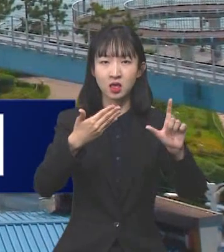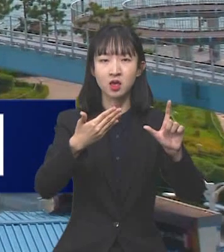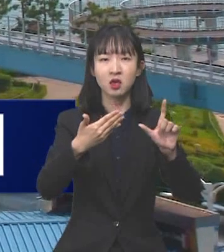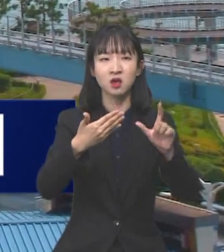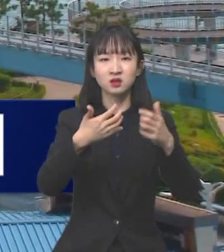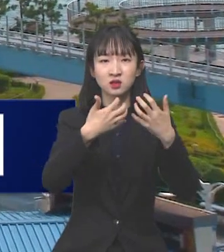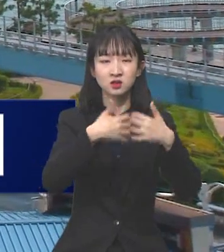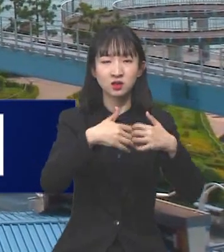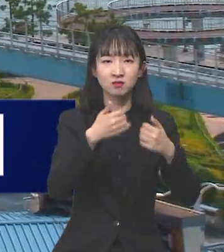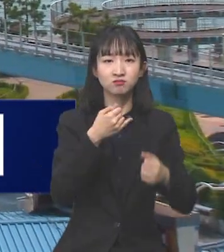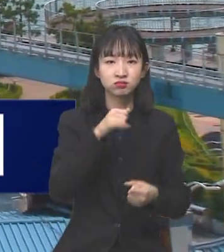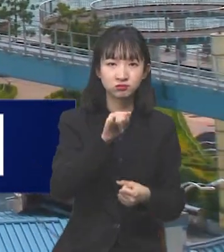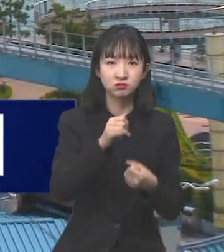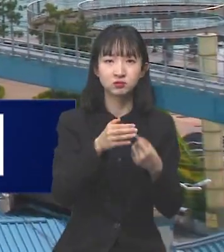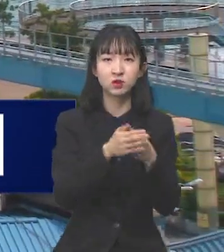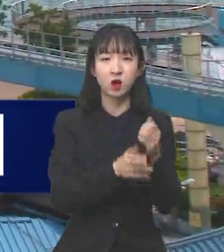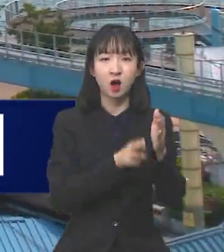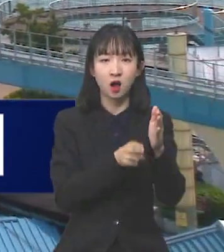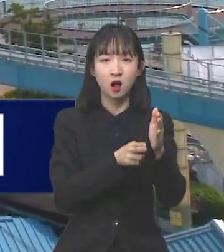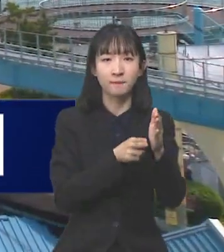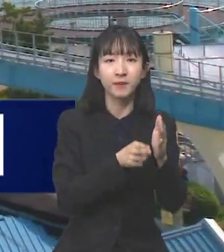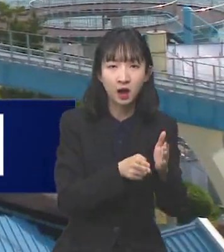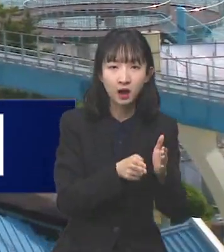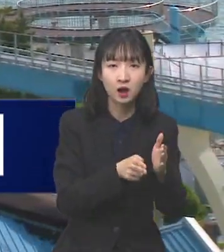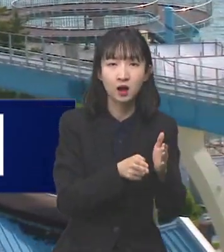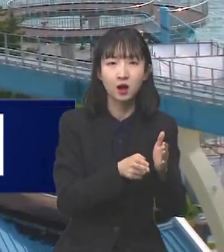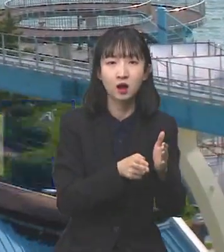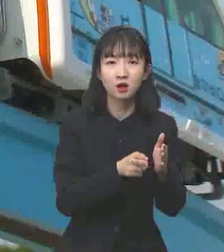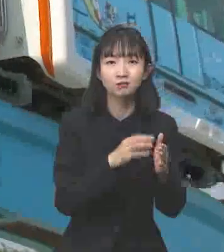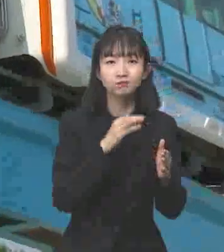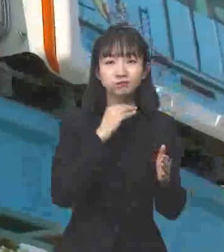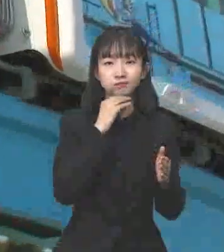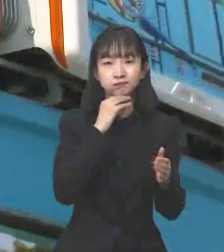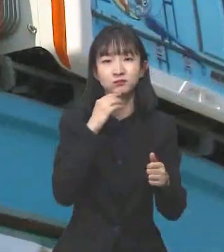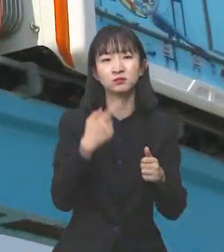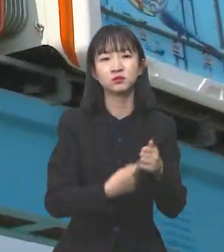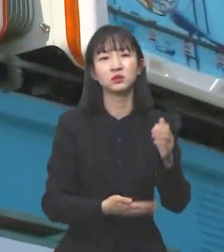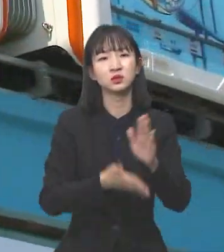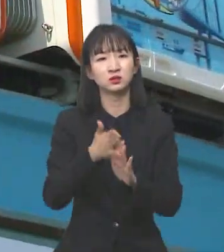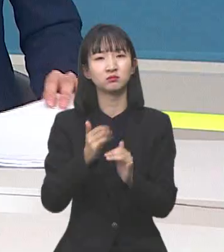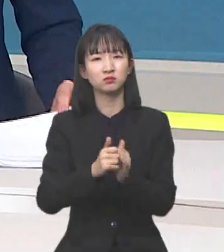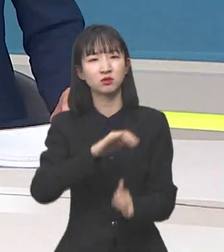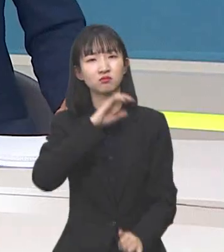두 차례나 차량 멈춘 사고가 발생해 시민들이 불편을 겪었습니다